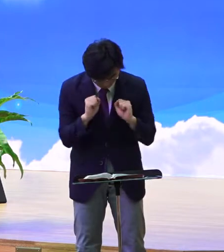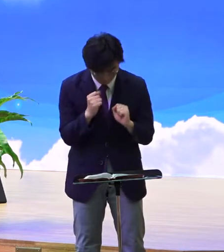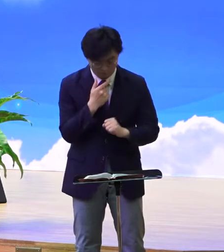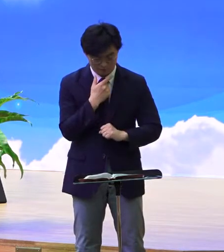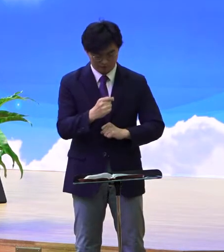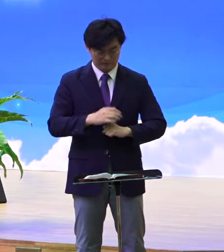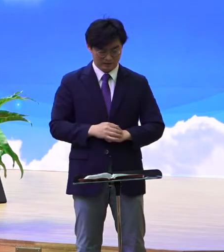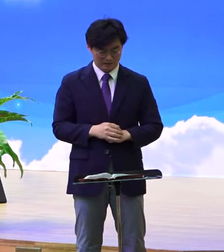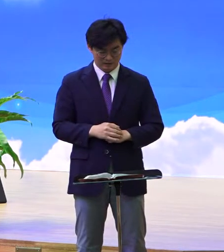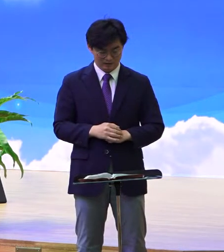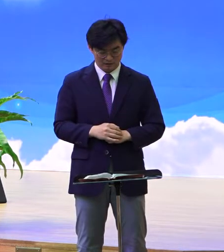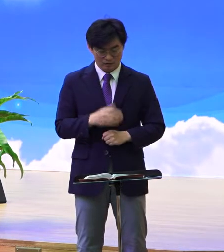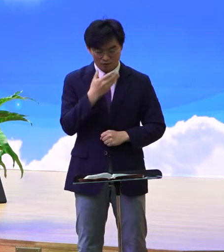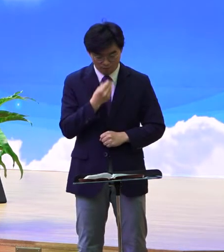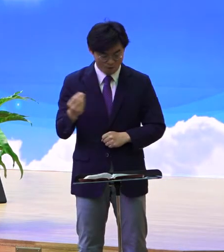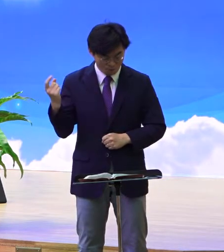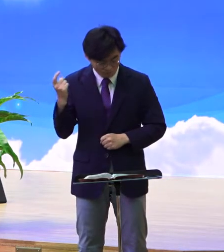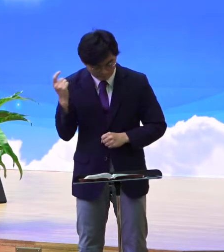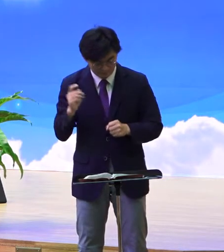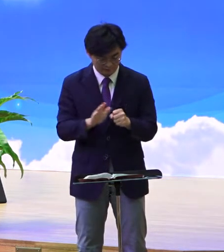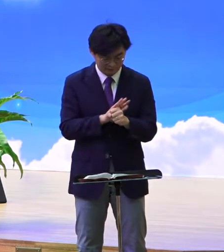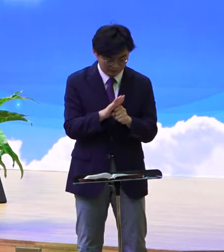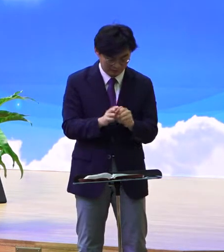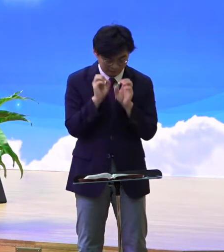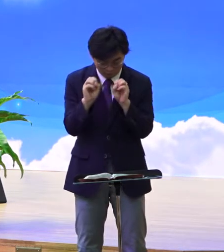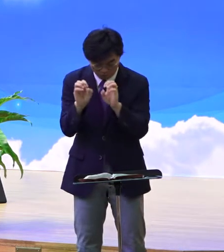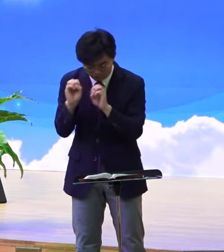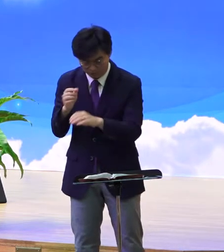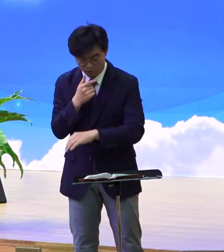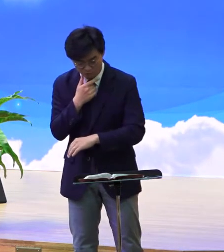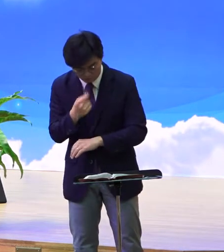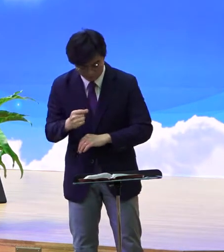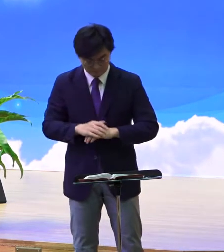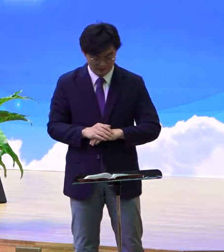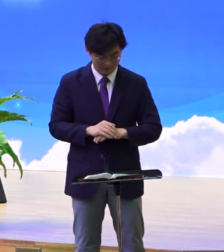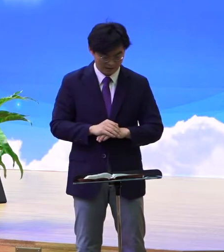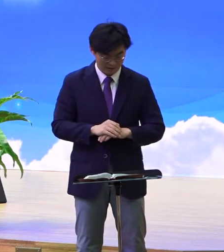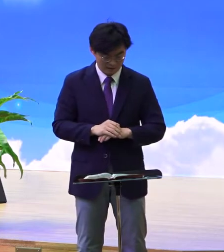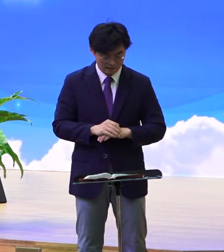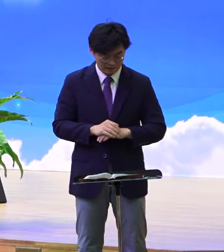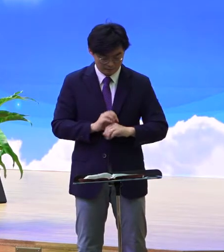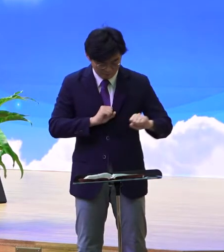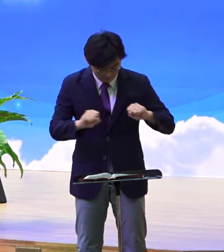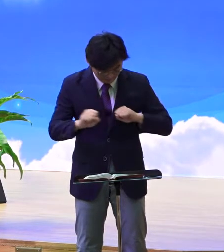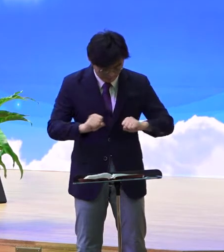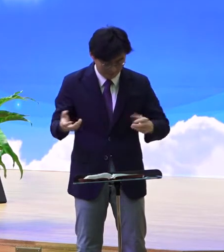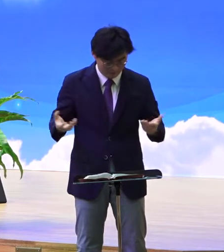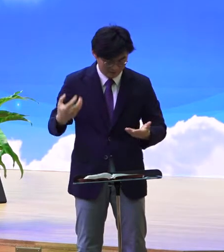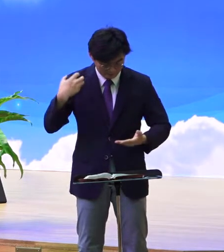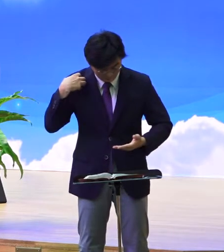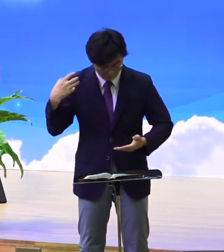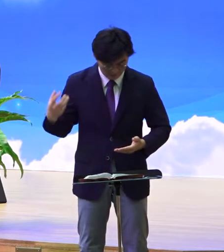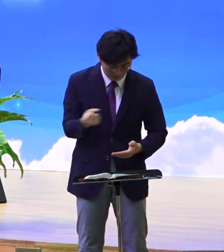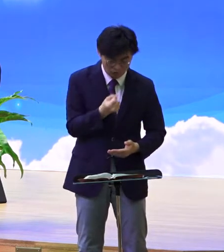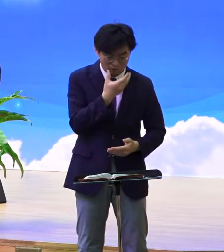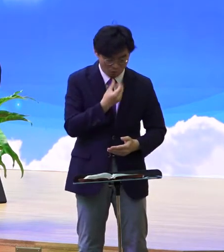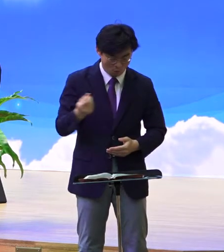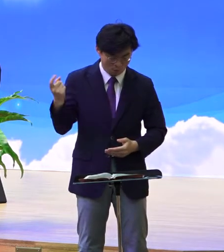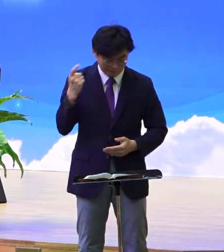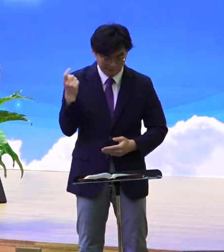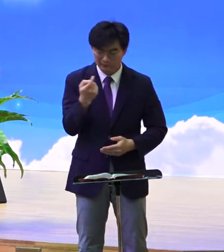이 설기에 복음과 사랑을 전하기를 원합니다. 전도의 열정과 사명을 가지고 복음의 증인으로 쓰임받게